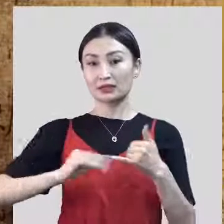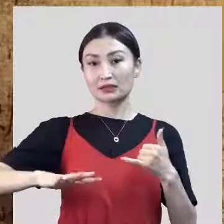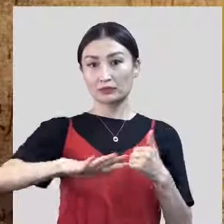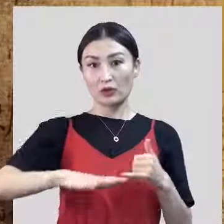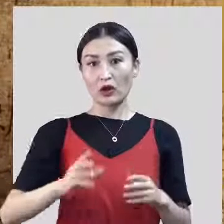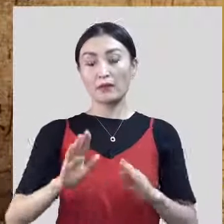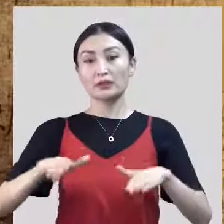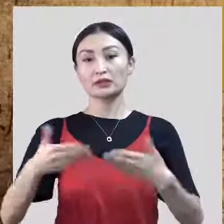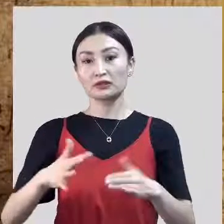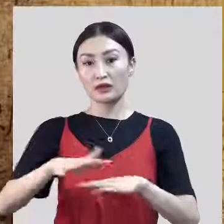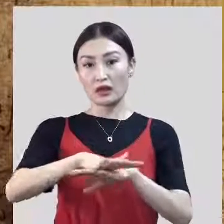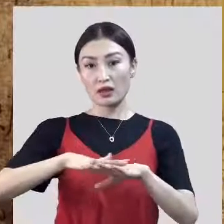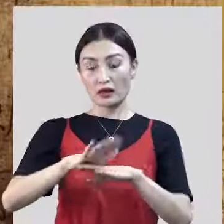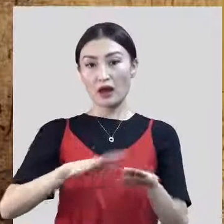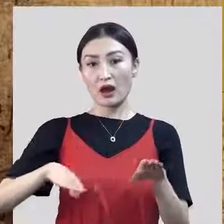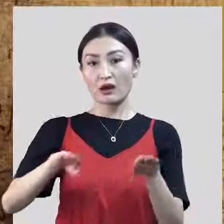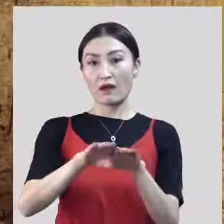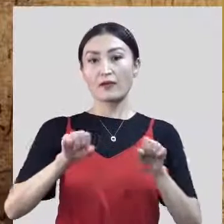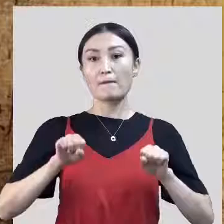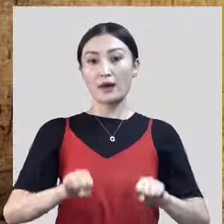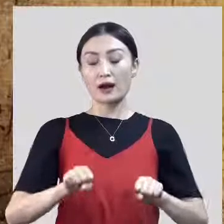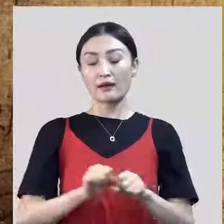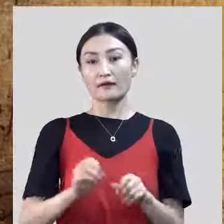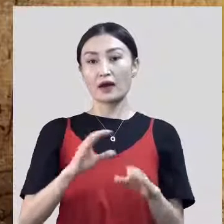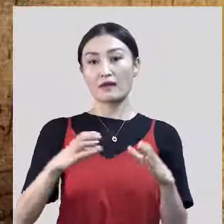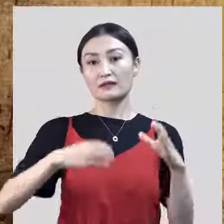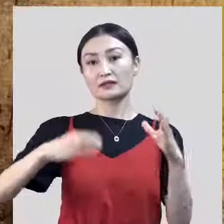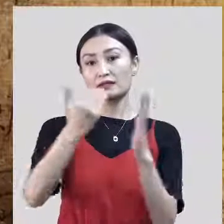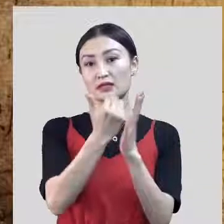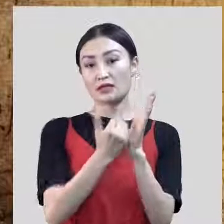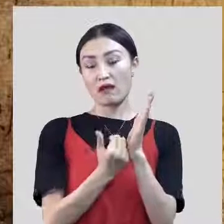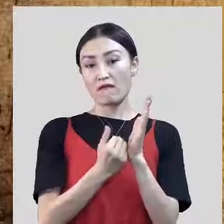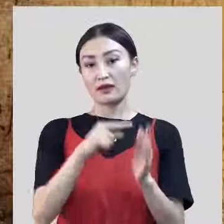предоставление народом равноправия составе россии